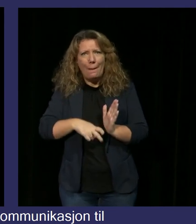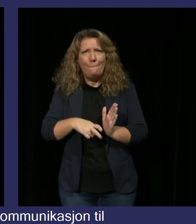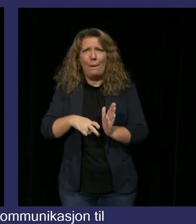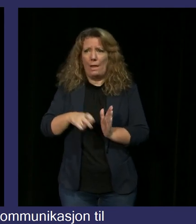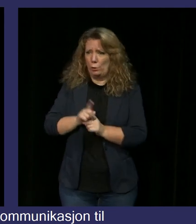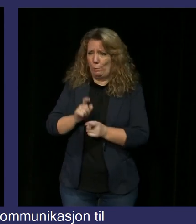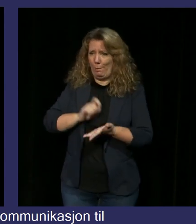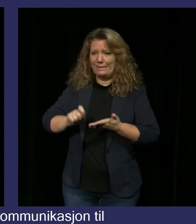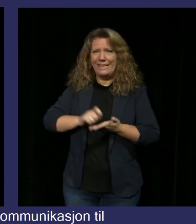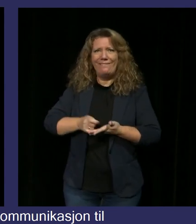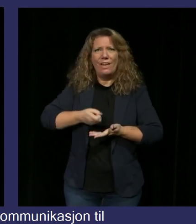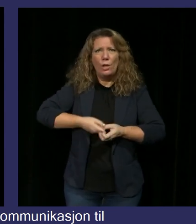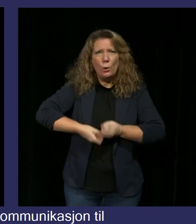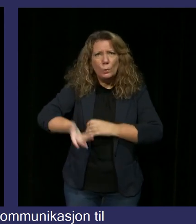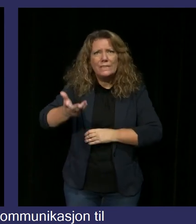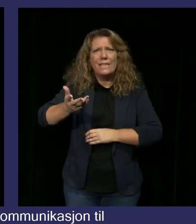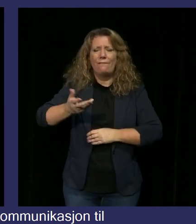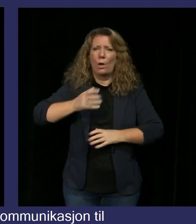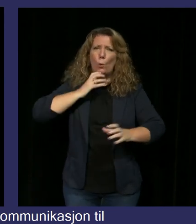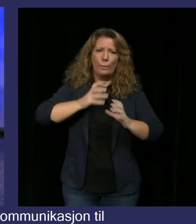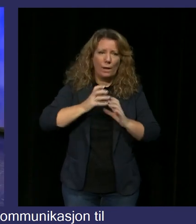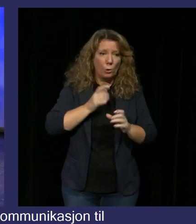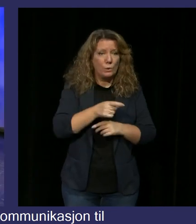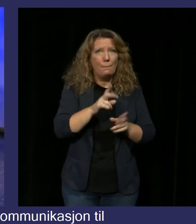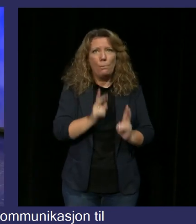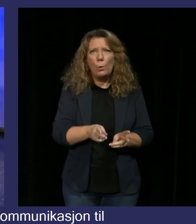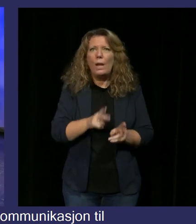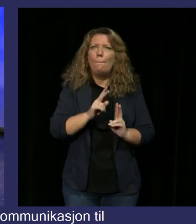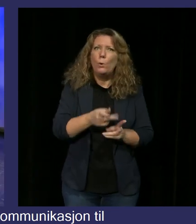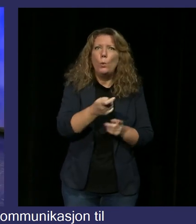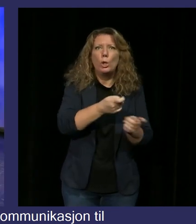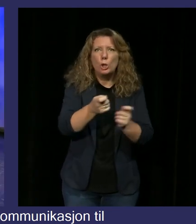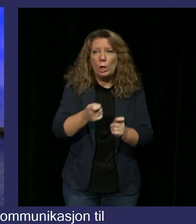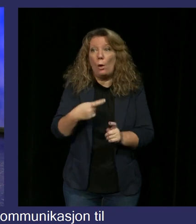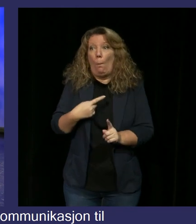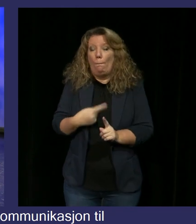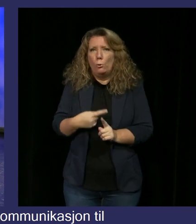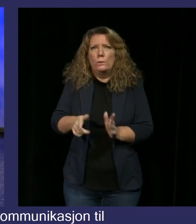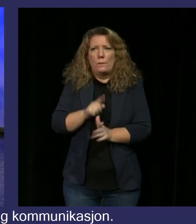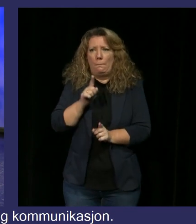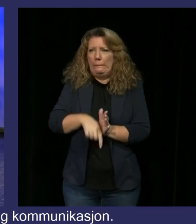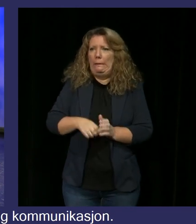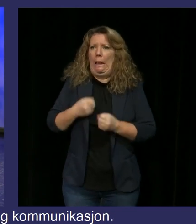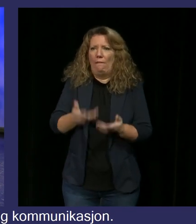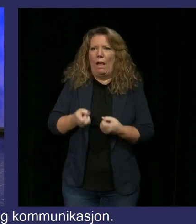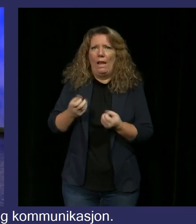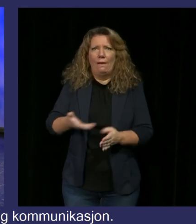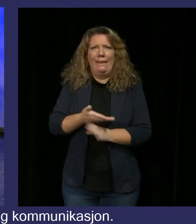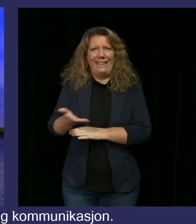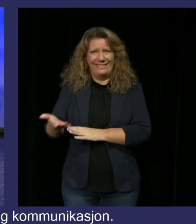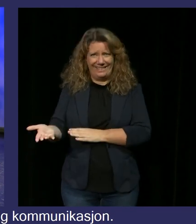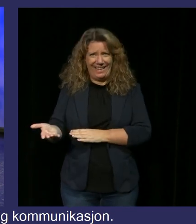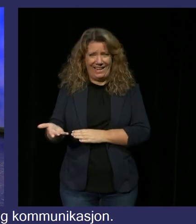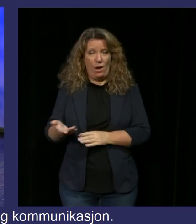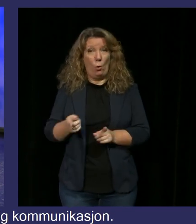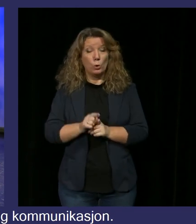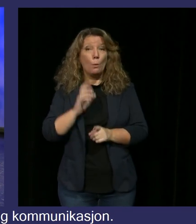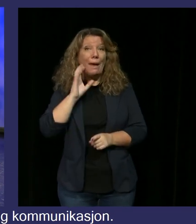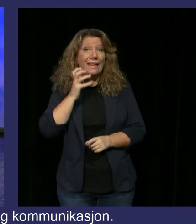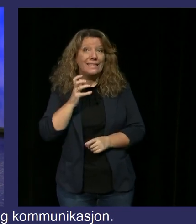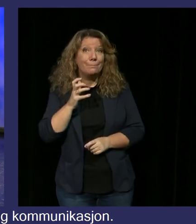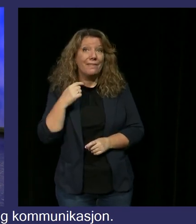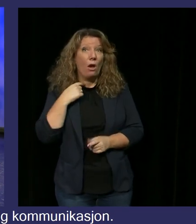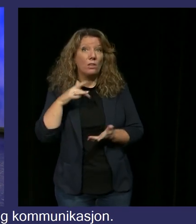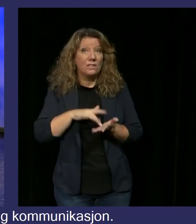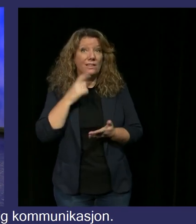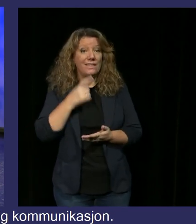informasjon, kommunikasjon til brukere, brukerstyring og levere tjenester I det landskapet. Og som Espen Nakstad sier, åpne og ærlig kommunikasjon.